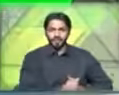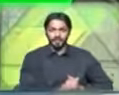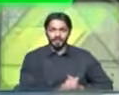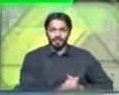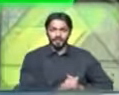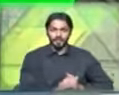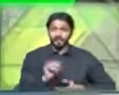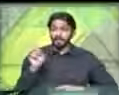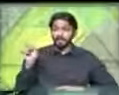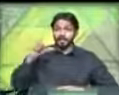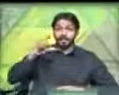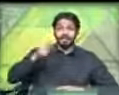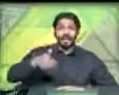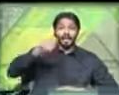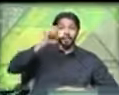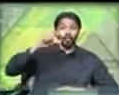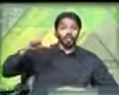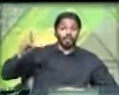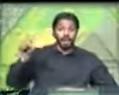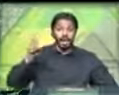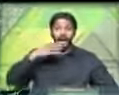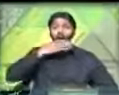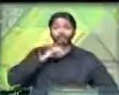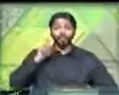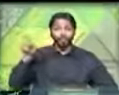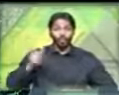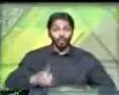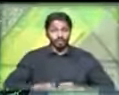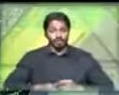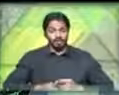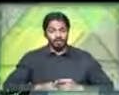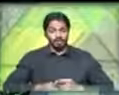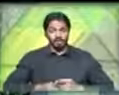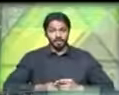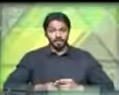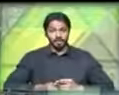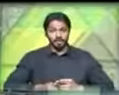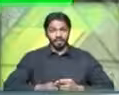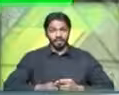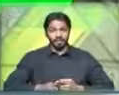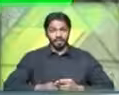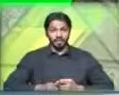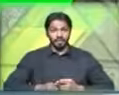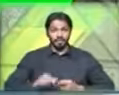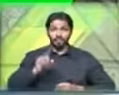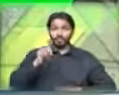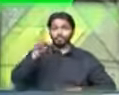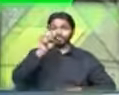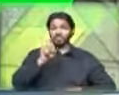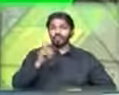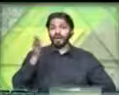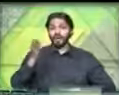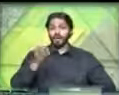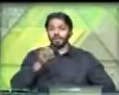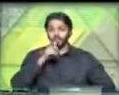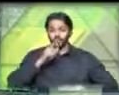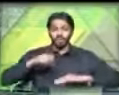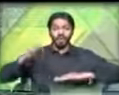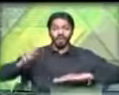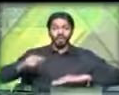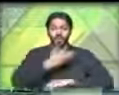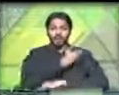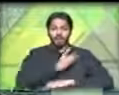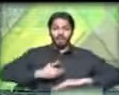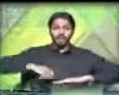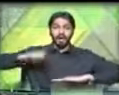يرد، صاحب الفضيلة. لا، القاضي بشر يخطئ ويصيب، ولا تعقيب على حكم القاضي أصلا. لا تعقيب